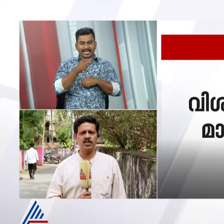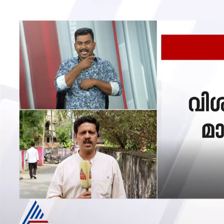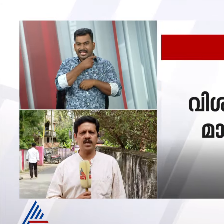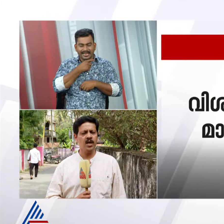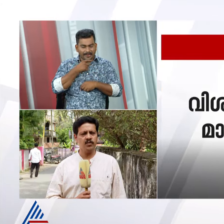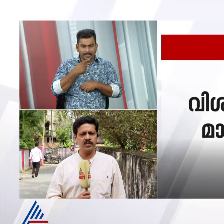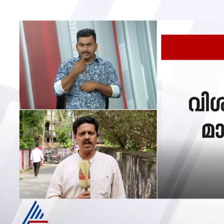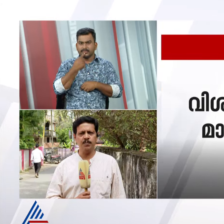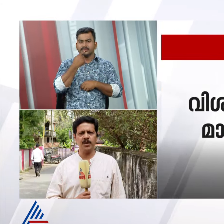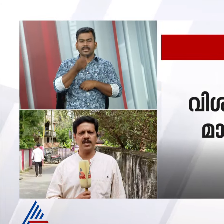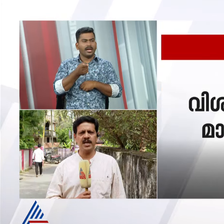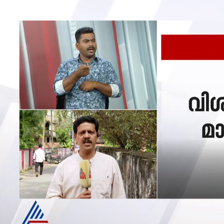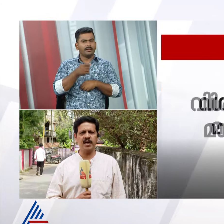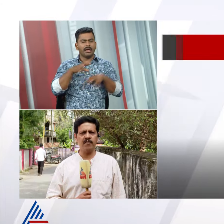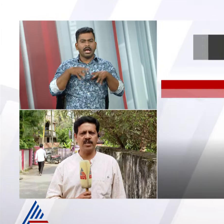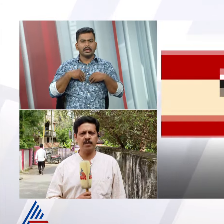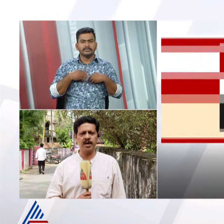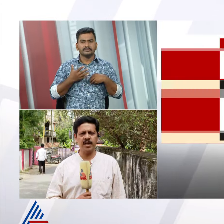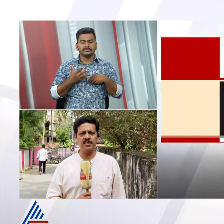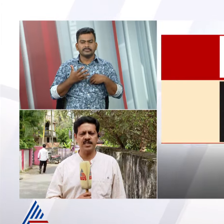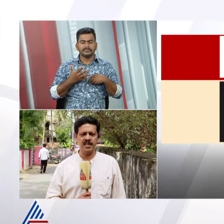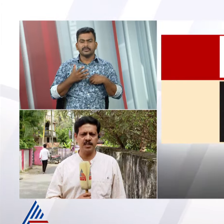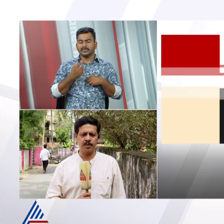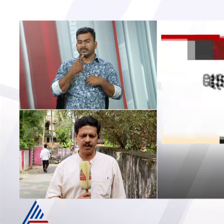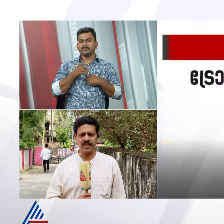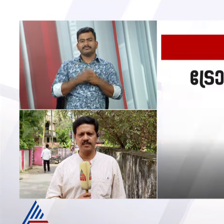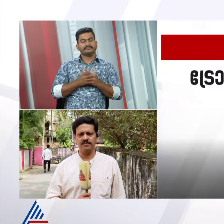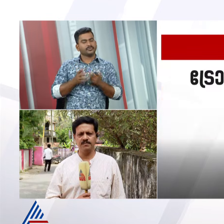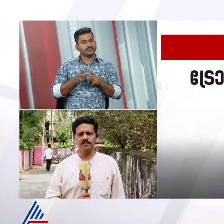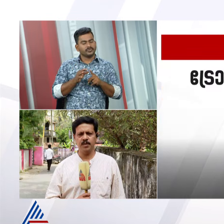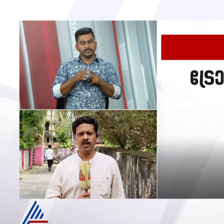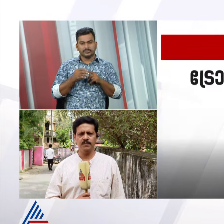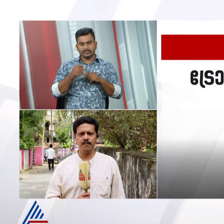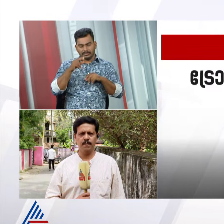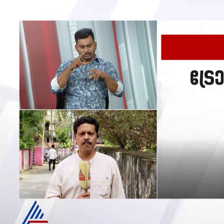നേതാക്കളെയൊക്കെ തന്നെ തള്ളിപ്പറയുകയാണ്. അവരുടെ നിലപാടല്ല ശരിയെന്ന് പറയുകയാണ്. ശരി ഷാജഹാൻ.